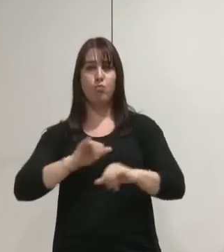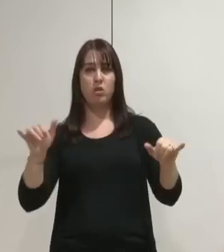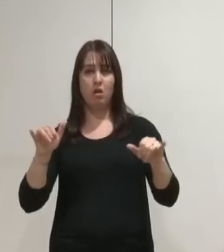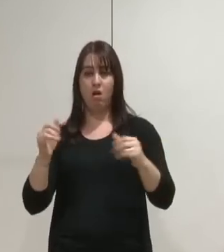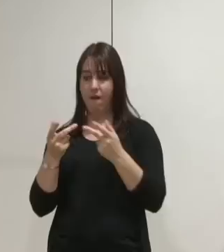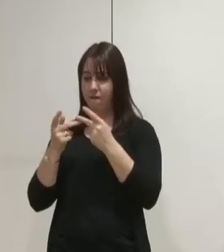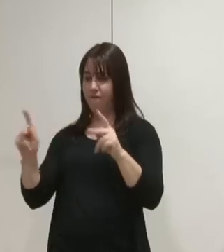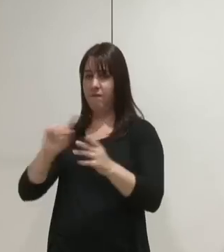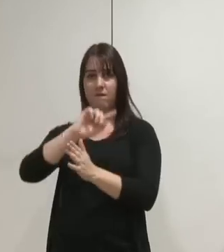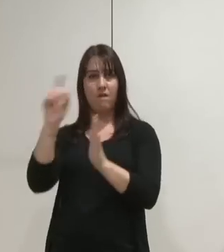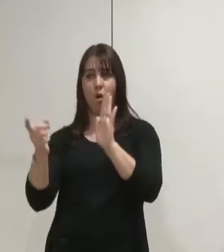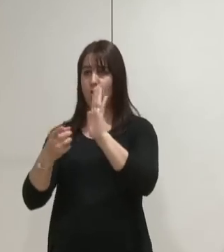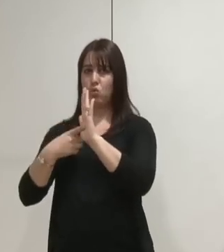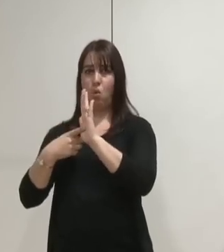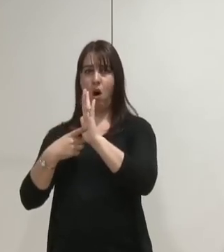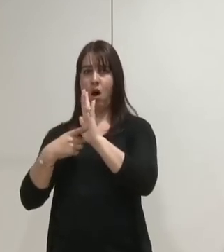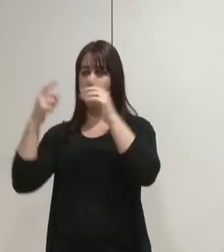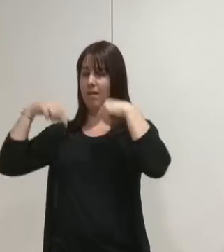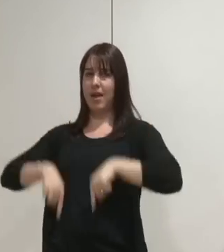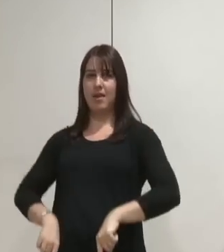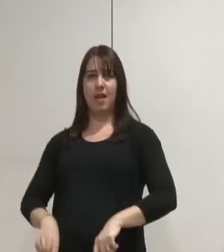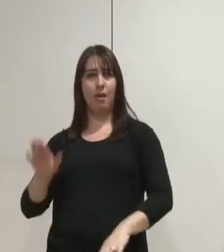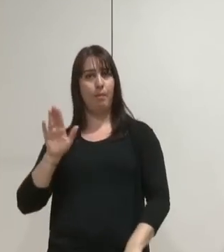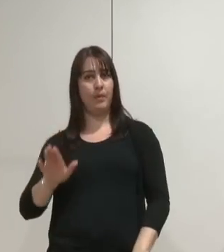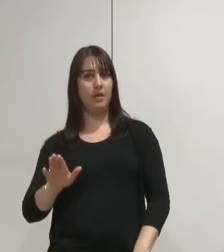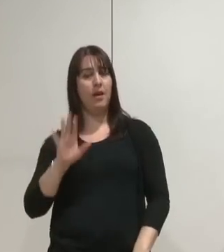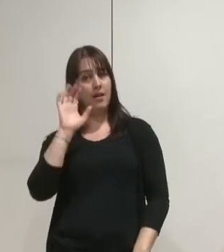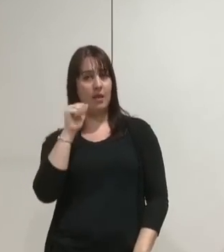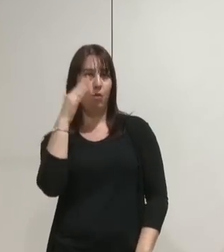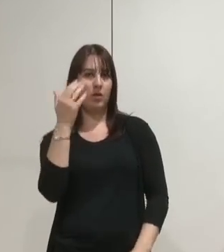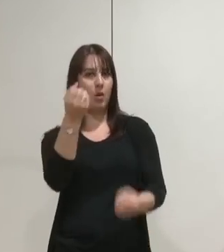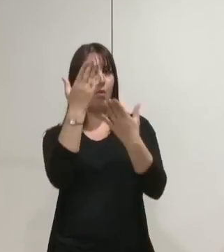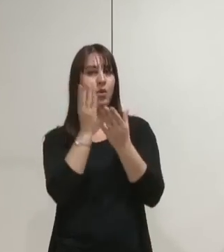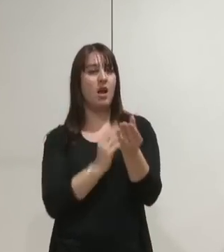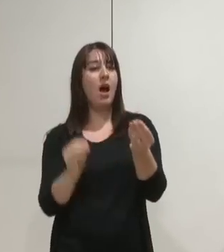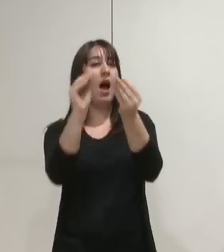notre État de droit c'est pourquoi je propose de rejeter